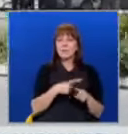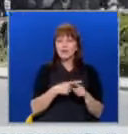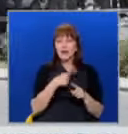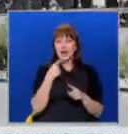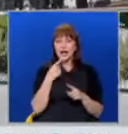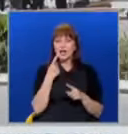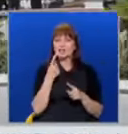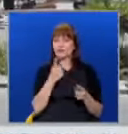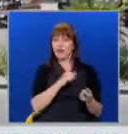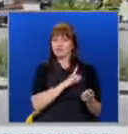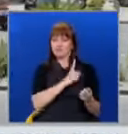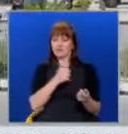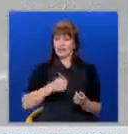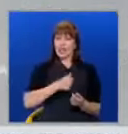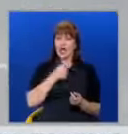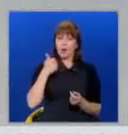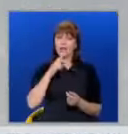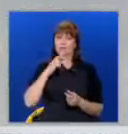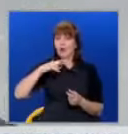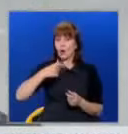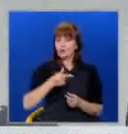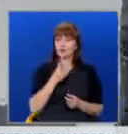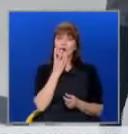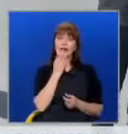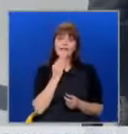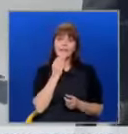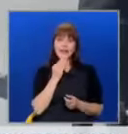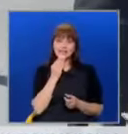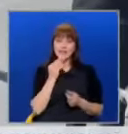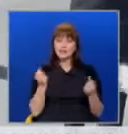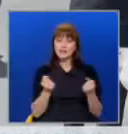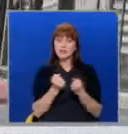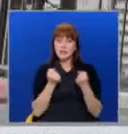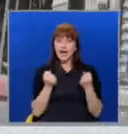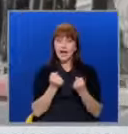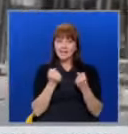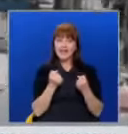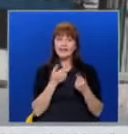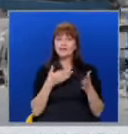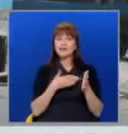като героична и заяви, че е в отговор на израелската операция в бежанския лагер в Джанин.